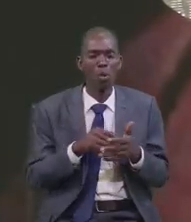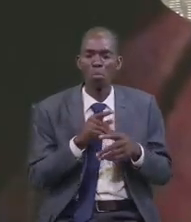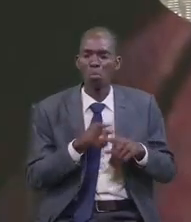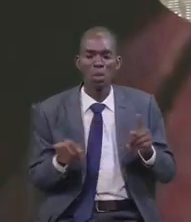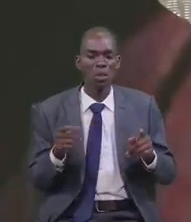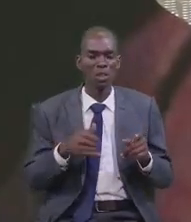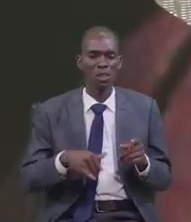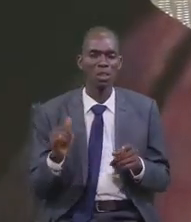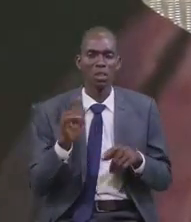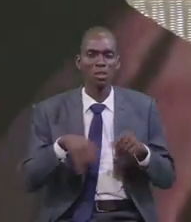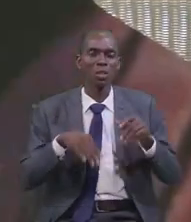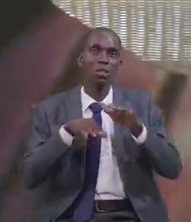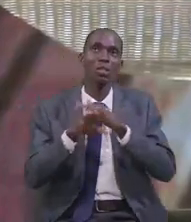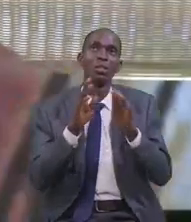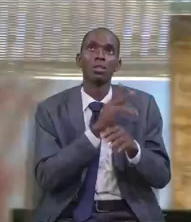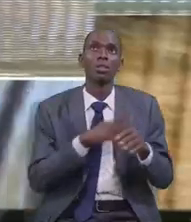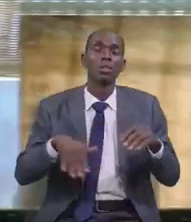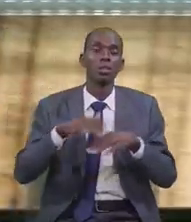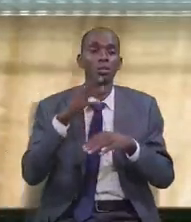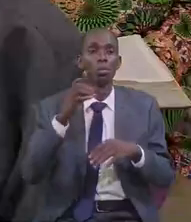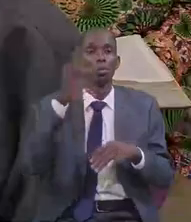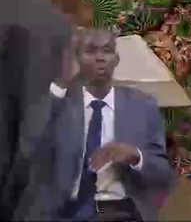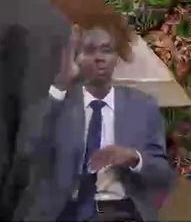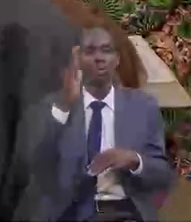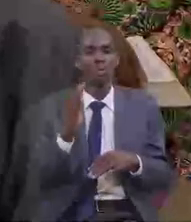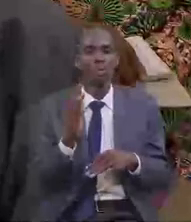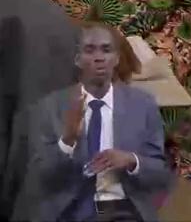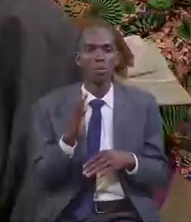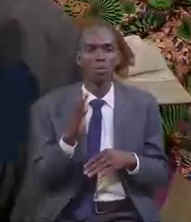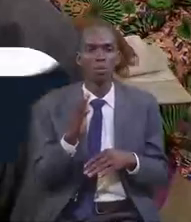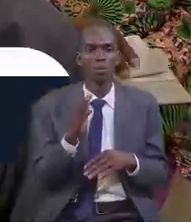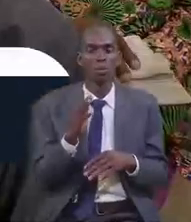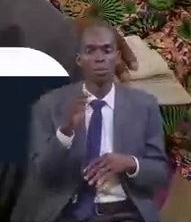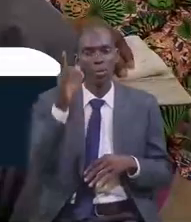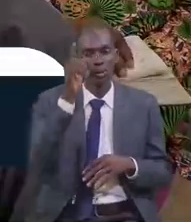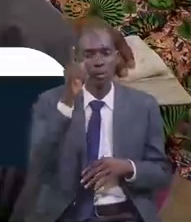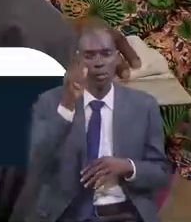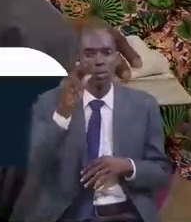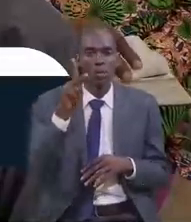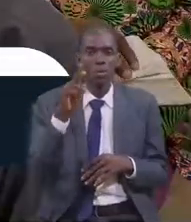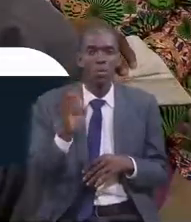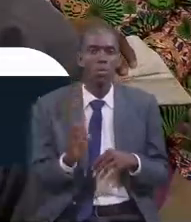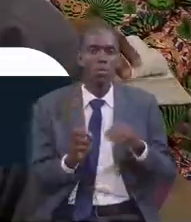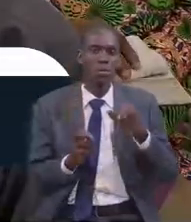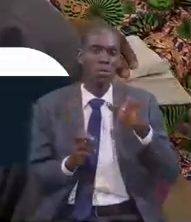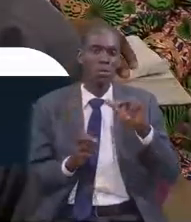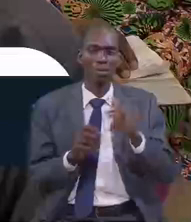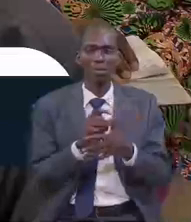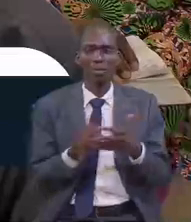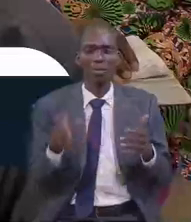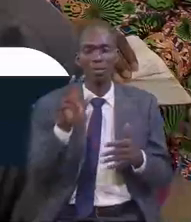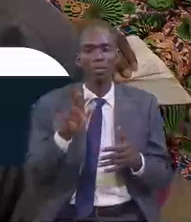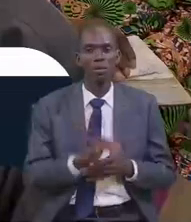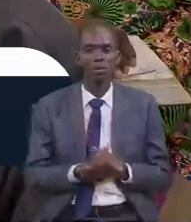Luc 13. Luc chapitre 13. Luc 13, verset 3. Voici les paroles de